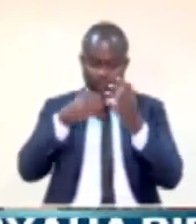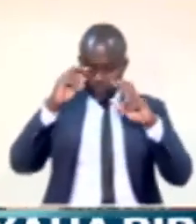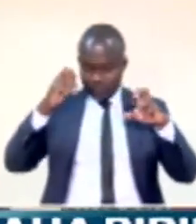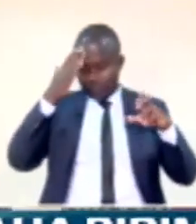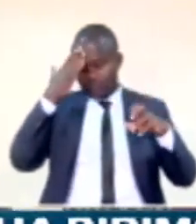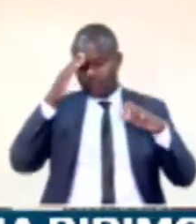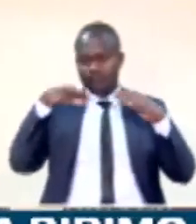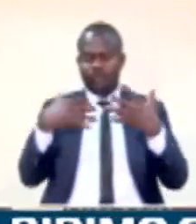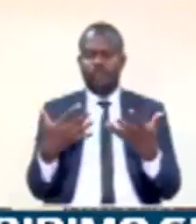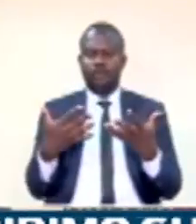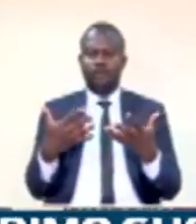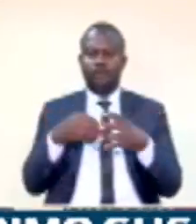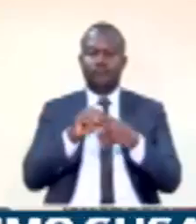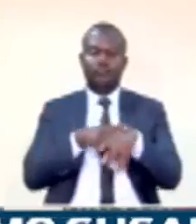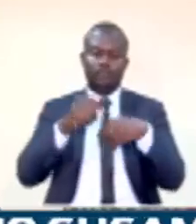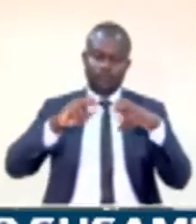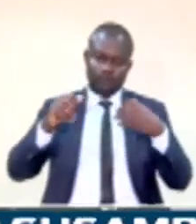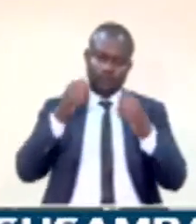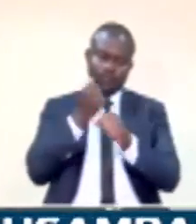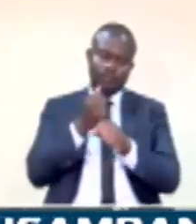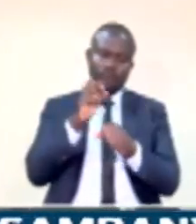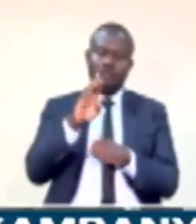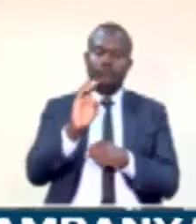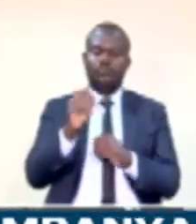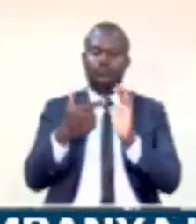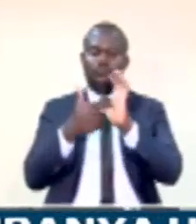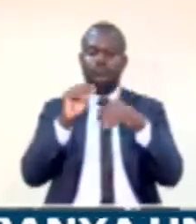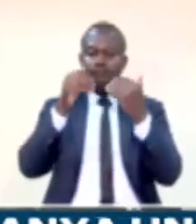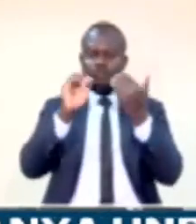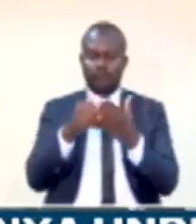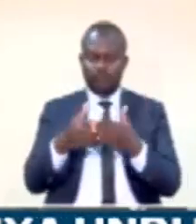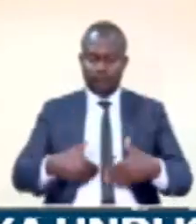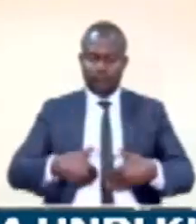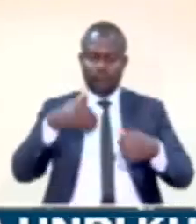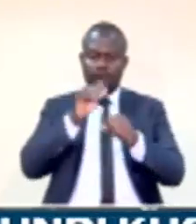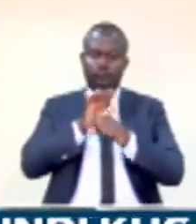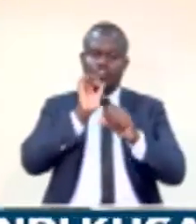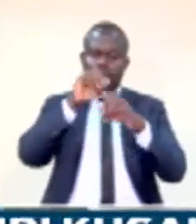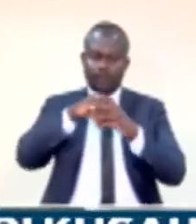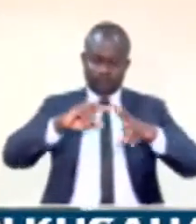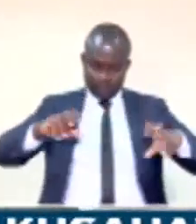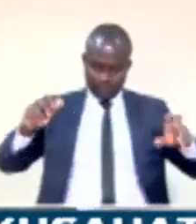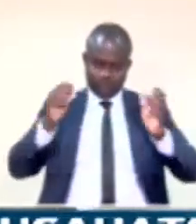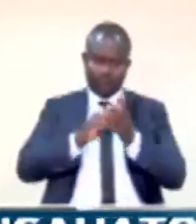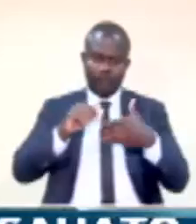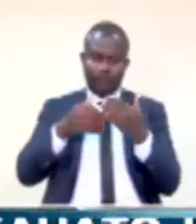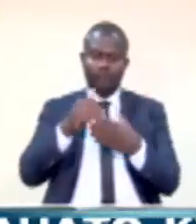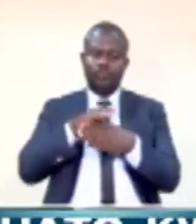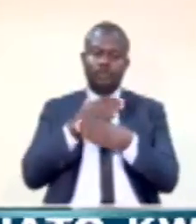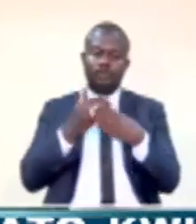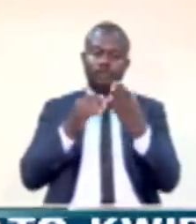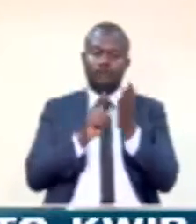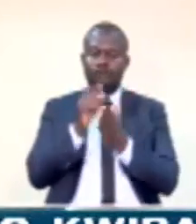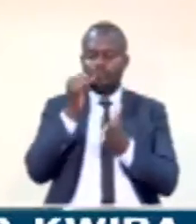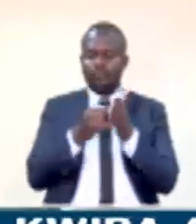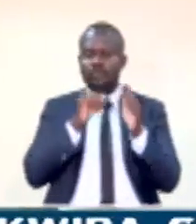uko bahagaze. Ni mu gihe ubushakashatsi bwakozwe na RBC bwagaragaje ko urubyiruko rwinshi rutitabira kwipimisha ndetse ngo n'urwasanganywe virusi itera